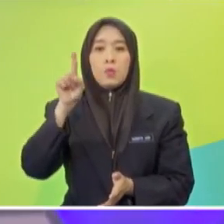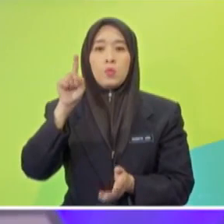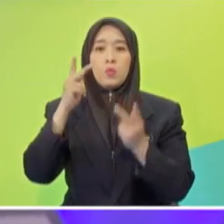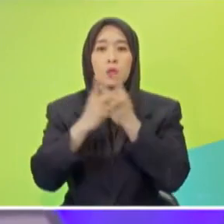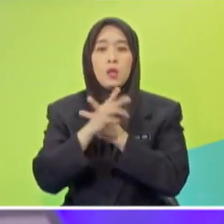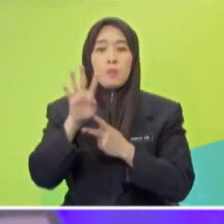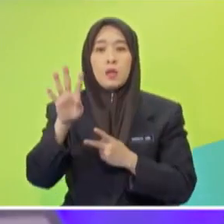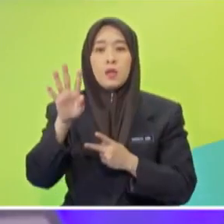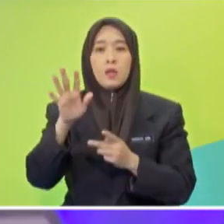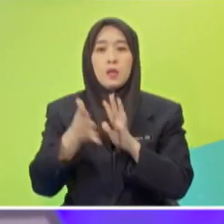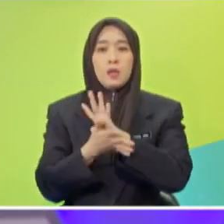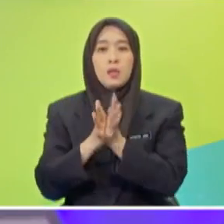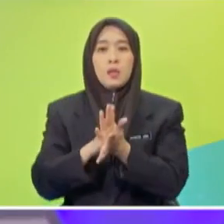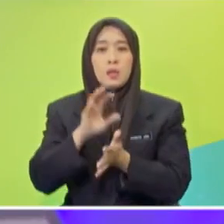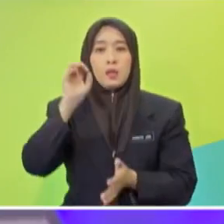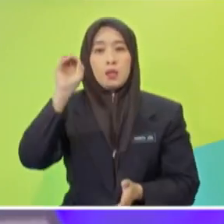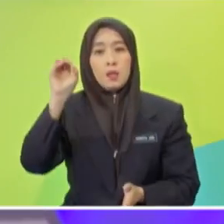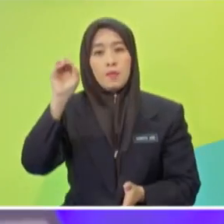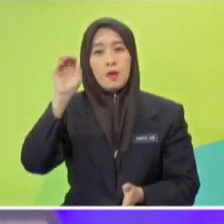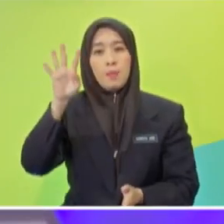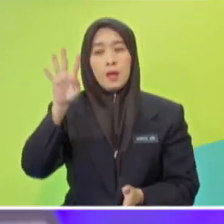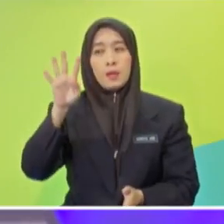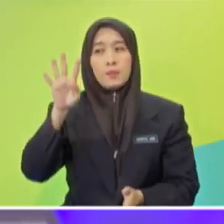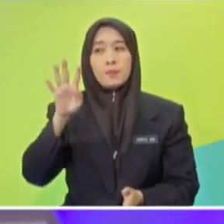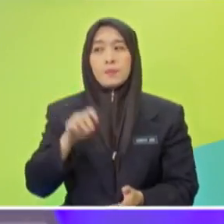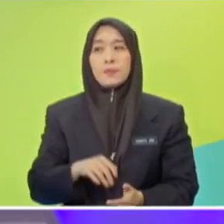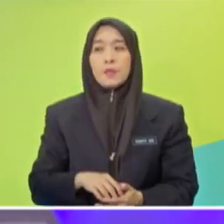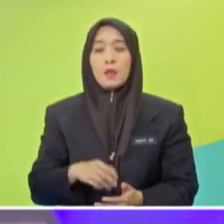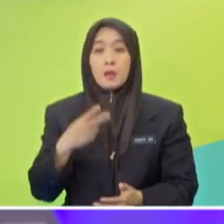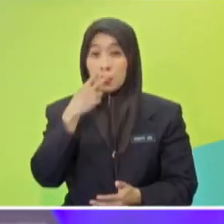nah gitu dah ke Sisinya kita sudah isi semua